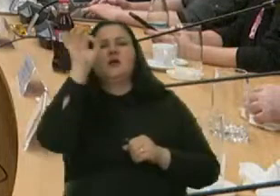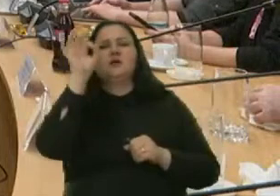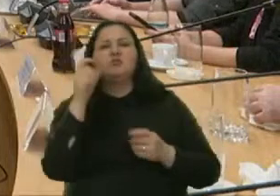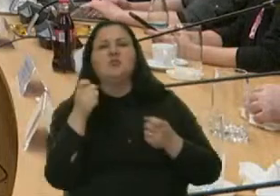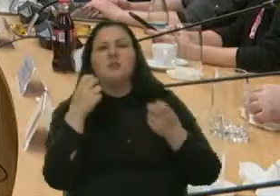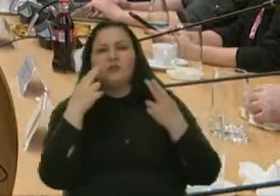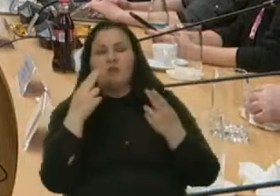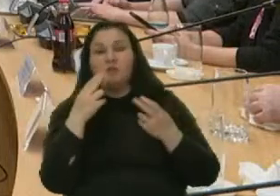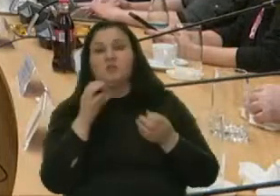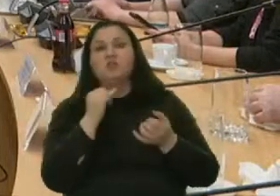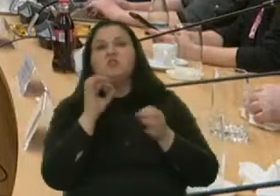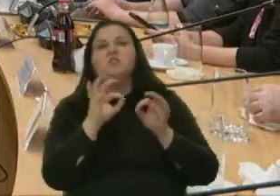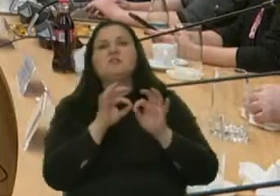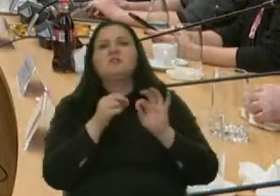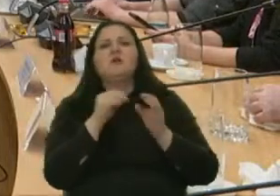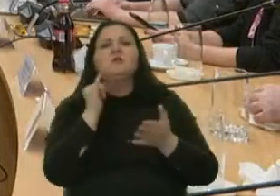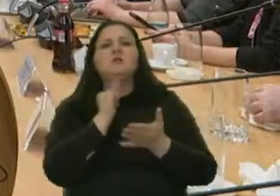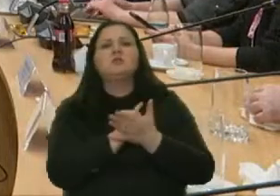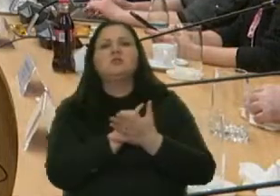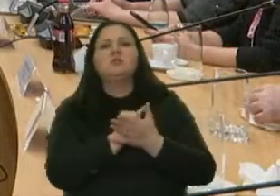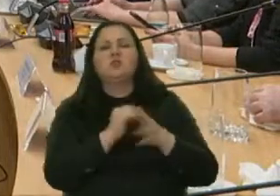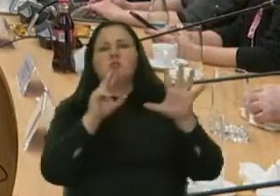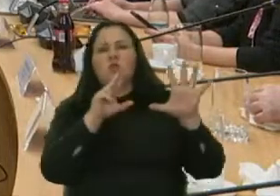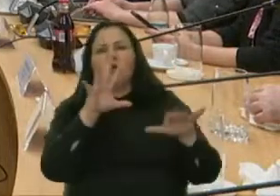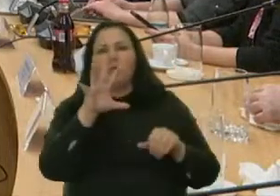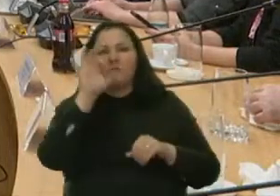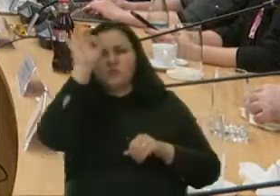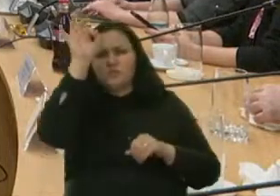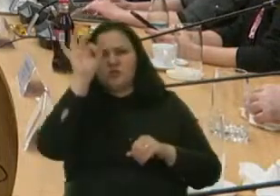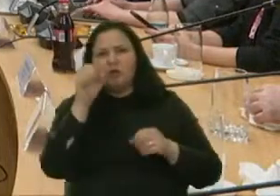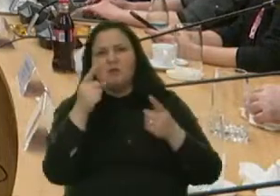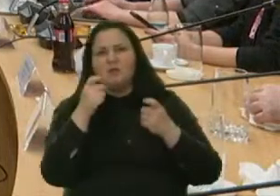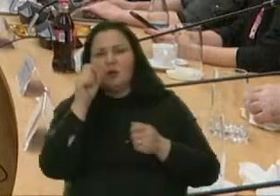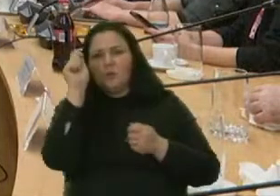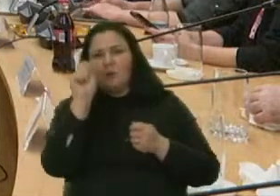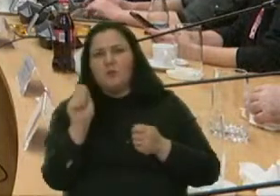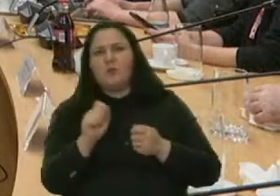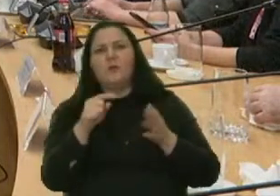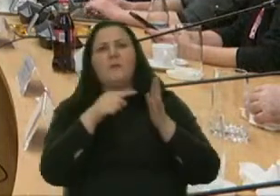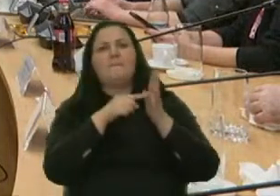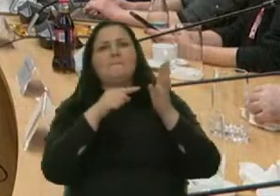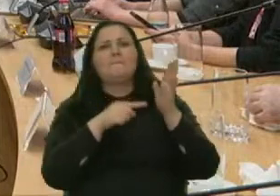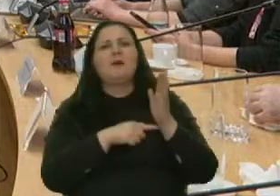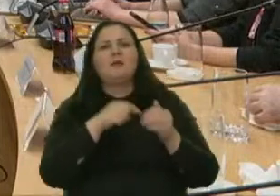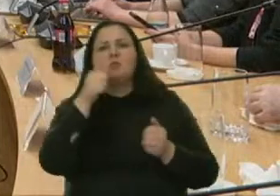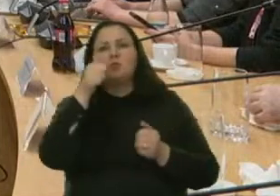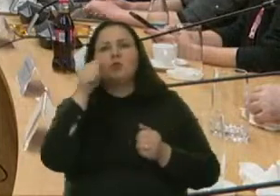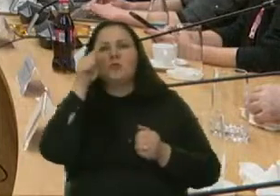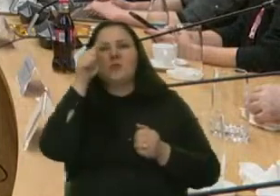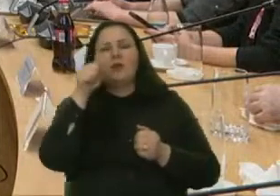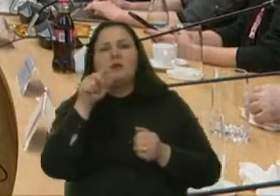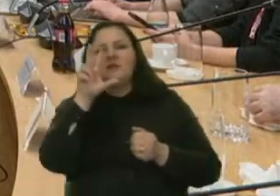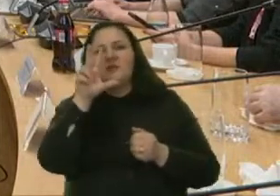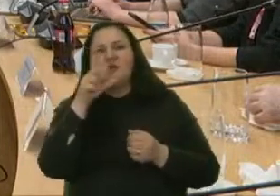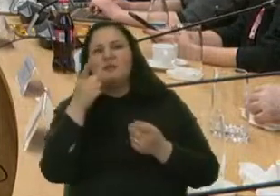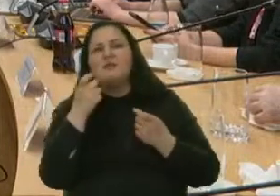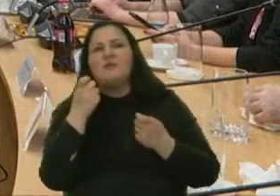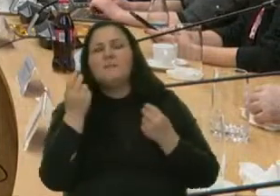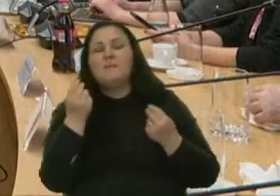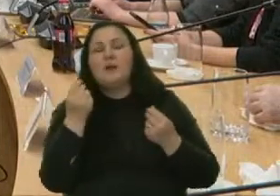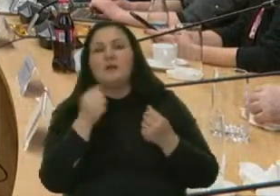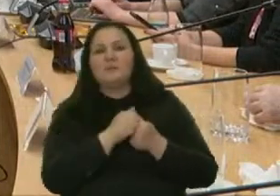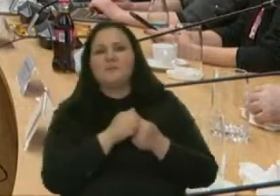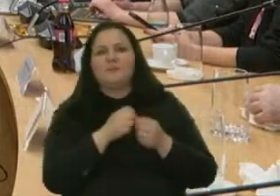ce înseamnă că în realitate 85% dintre proiecte împart o treime din bani